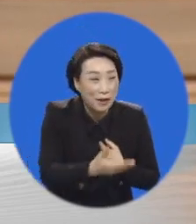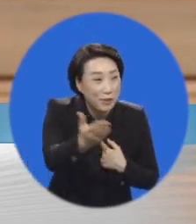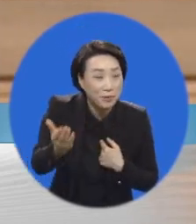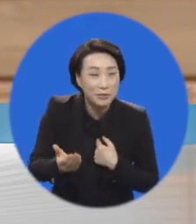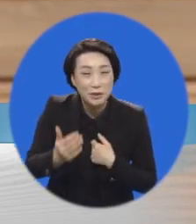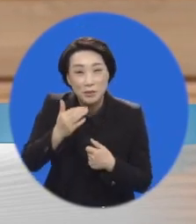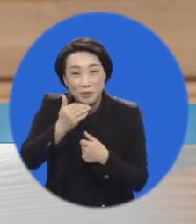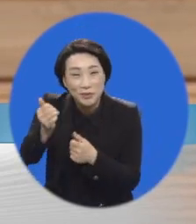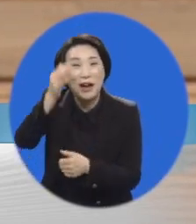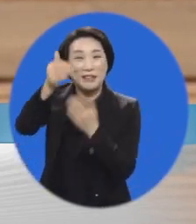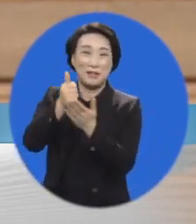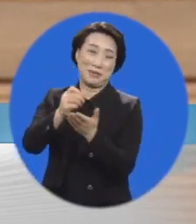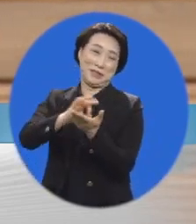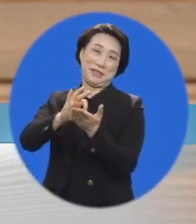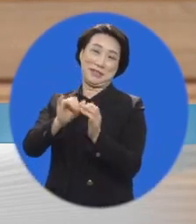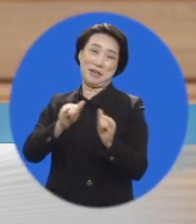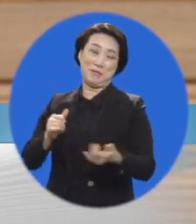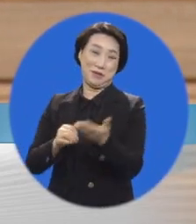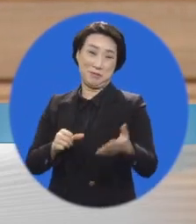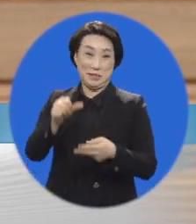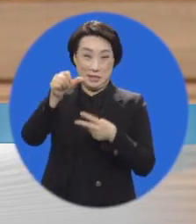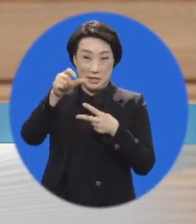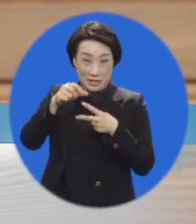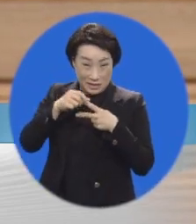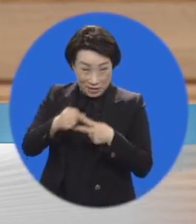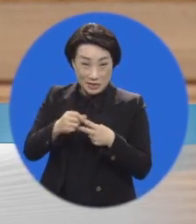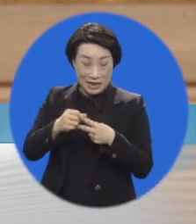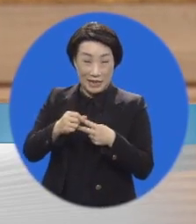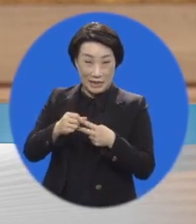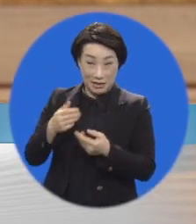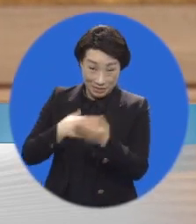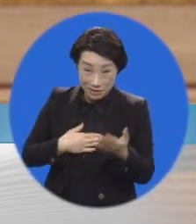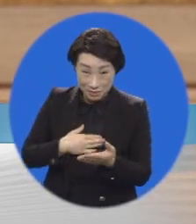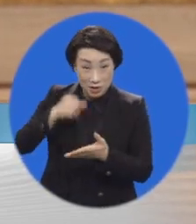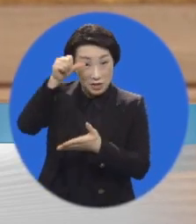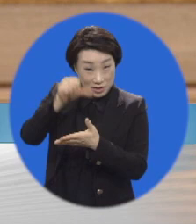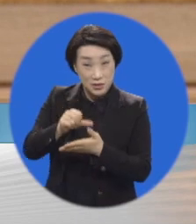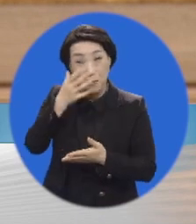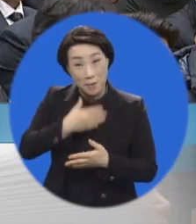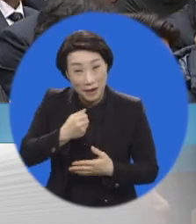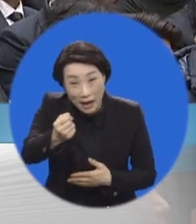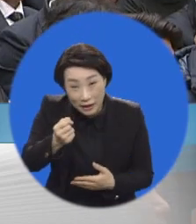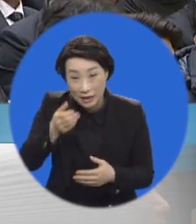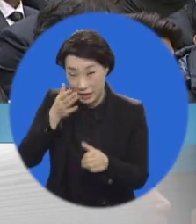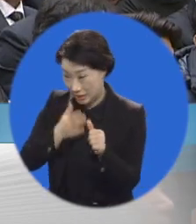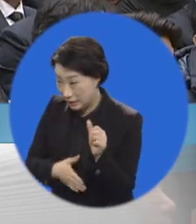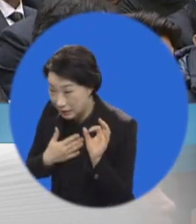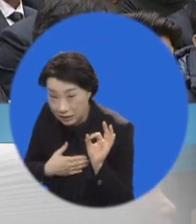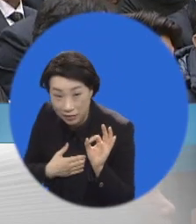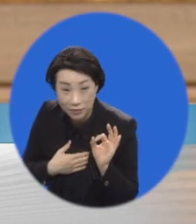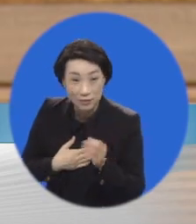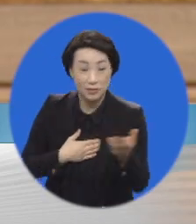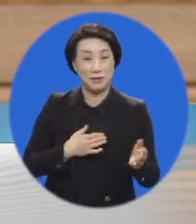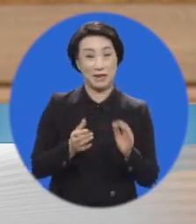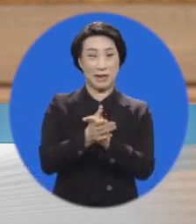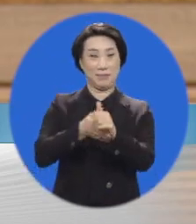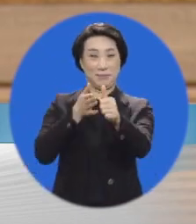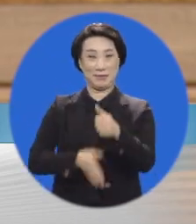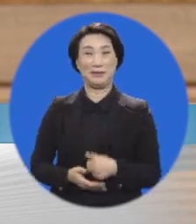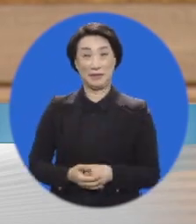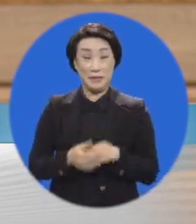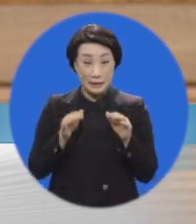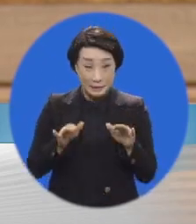사람이 장자의 복임을 알아야 돼. 알아들었으면 아멘합시다.